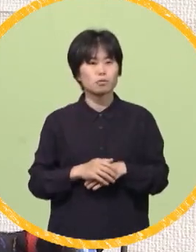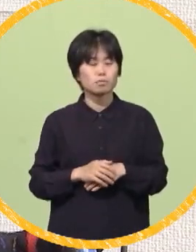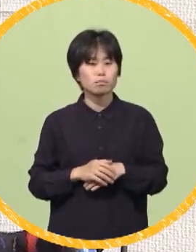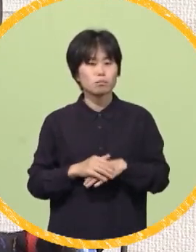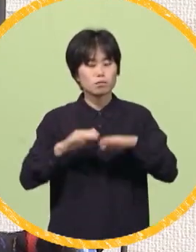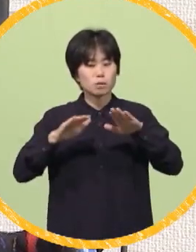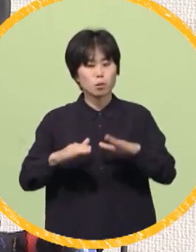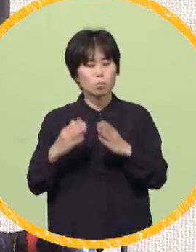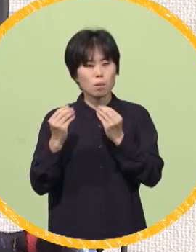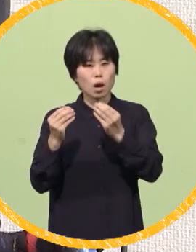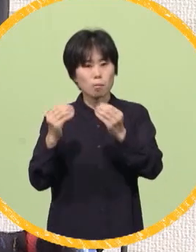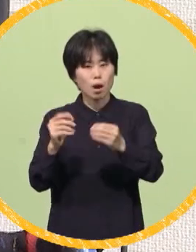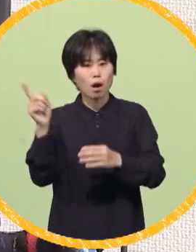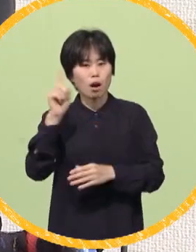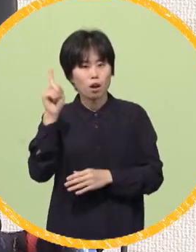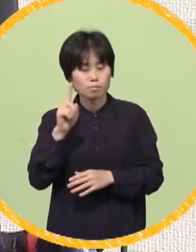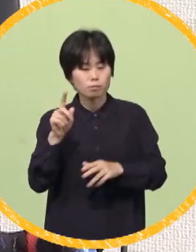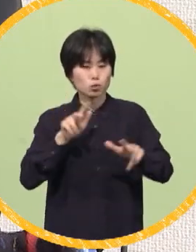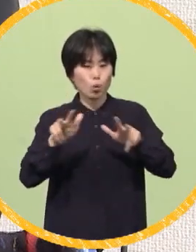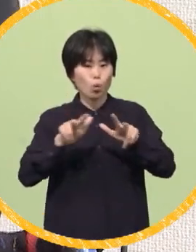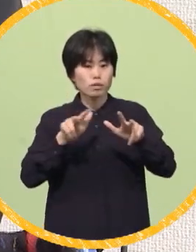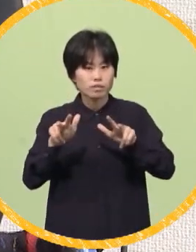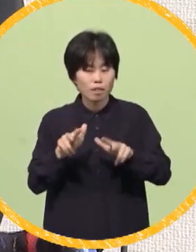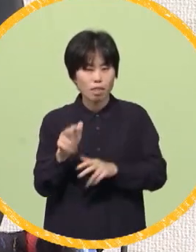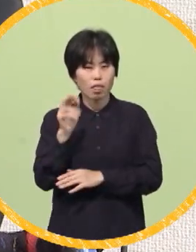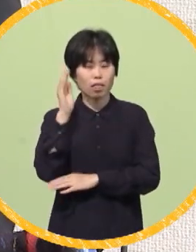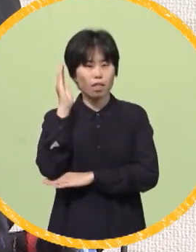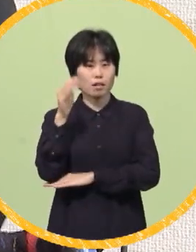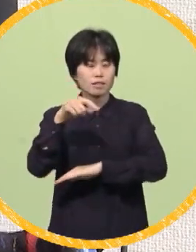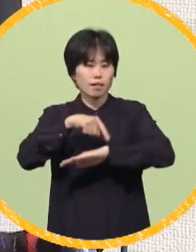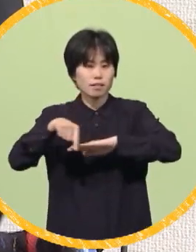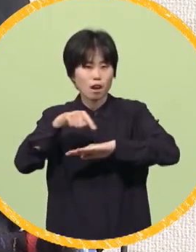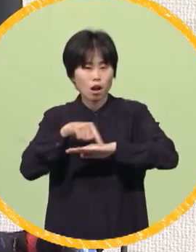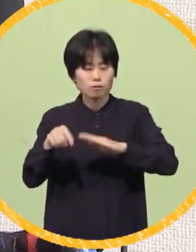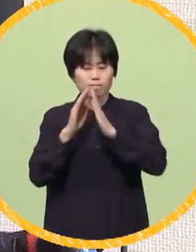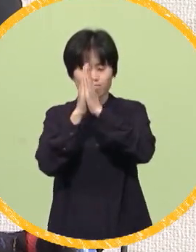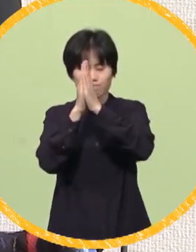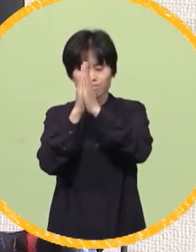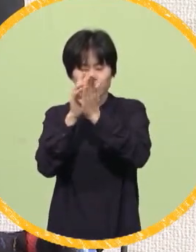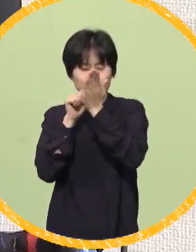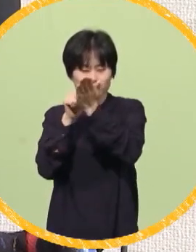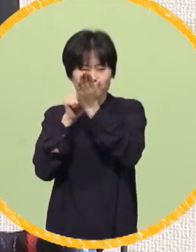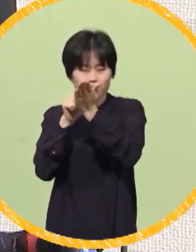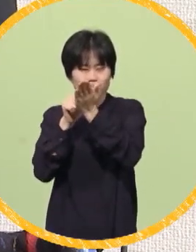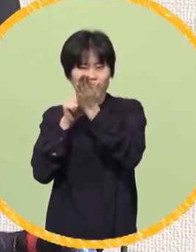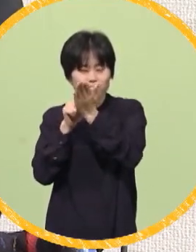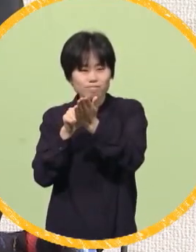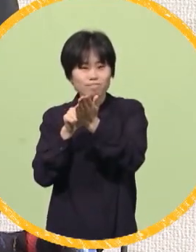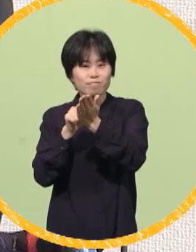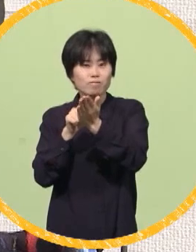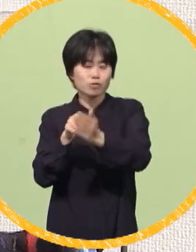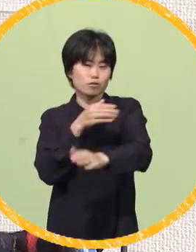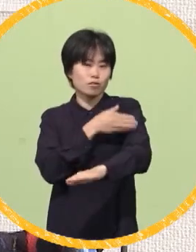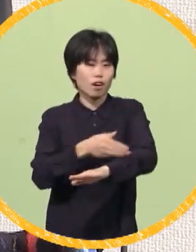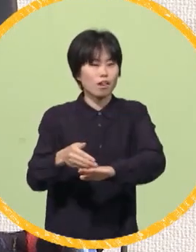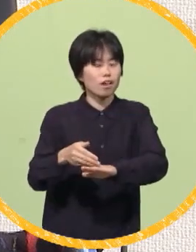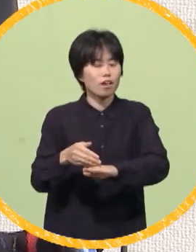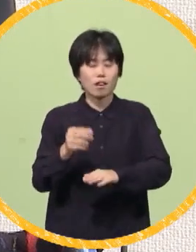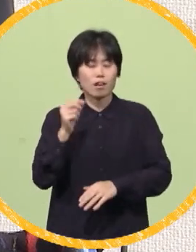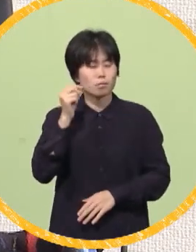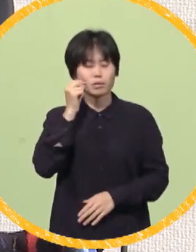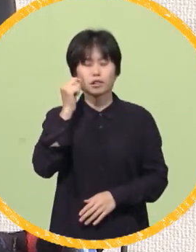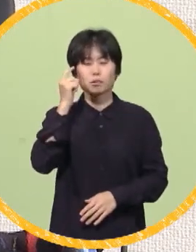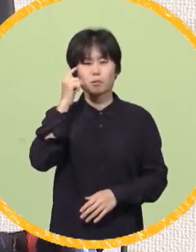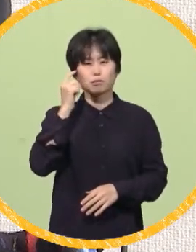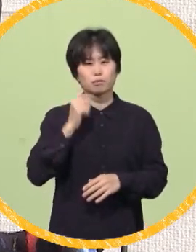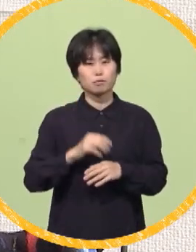は、行政やいわゆる政策に依頼して陳情していくっていう文脈だとどうにもなんないと思って